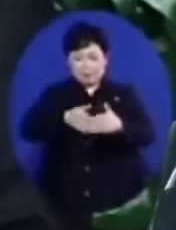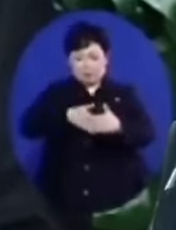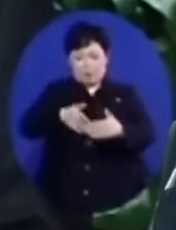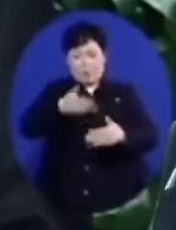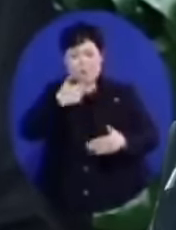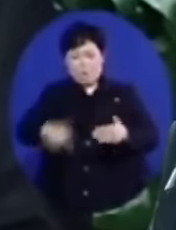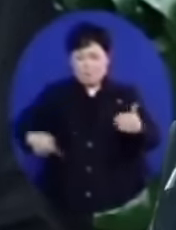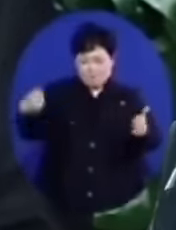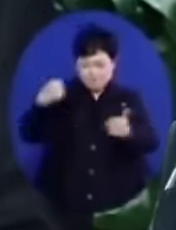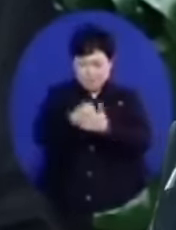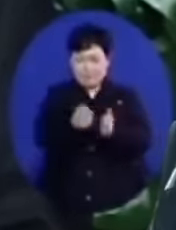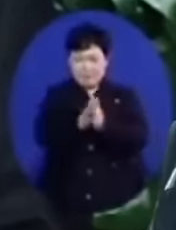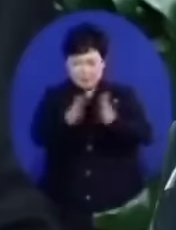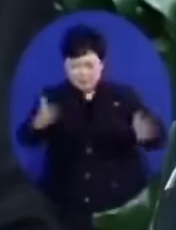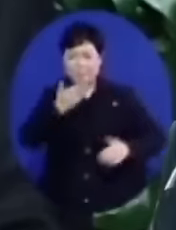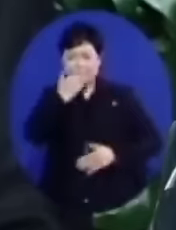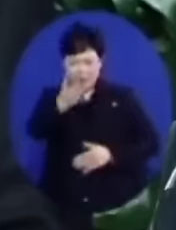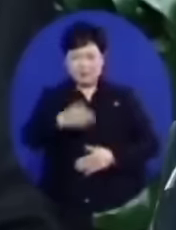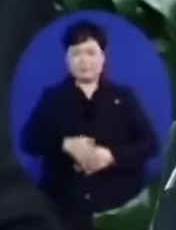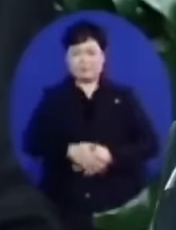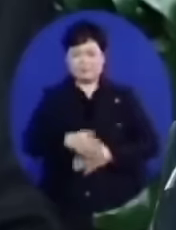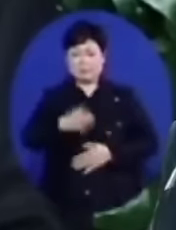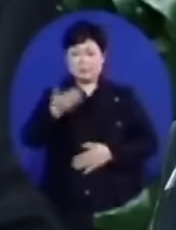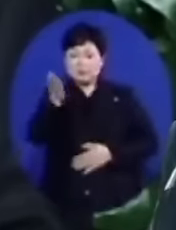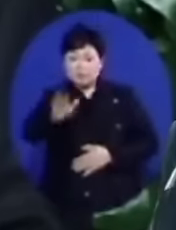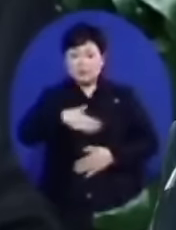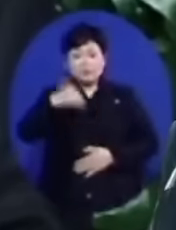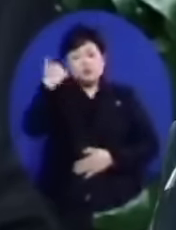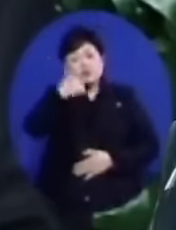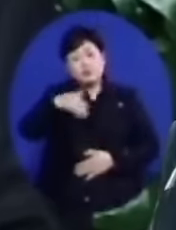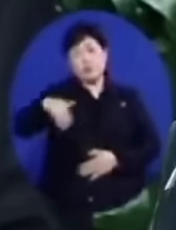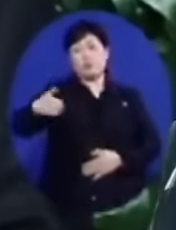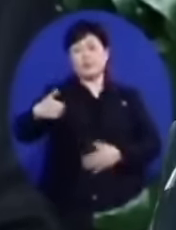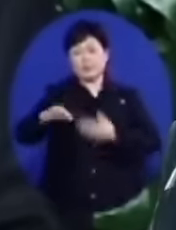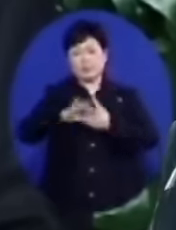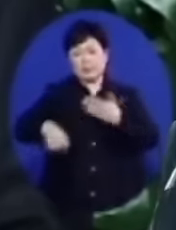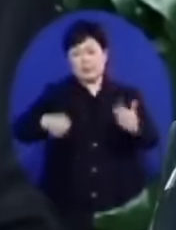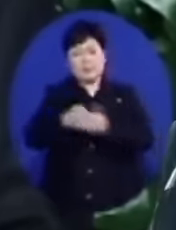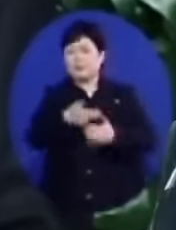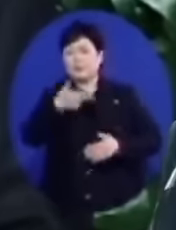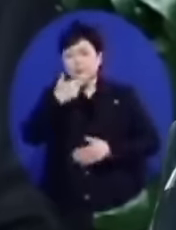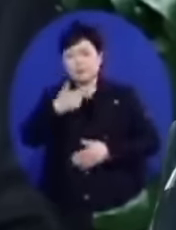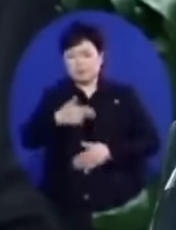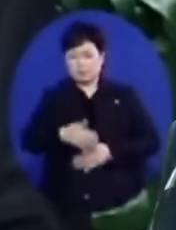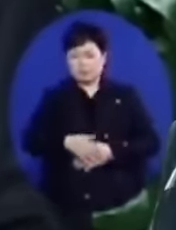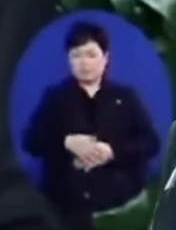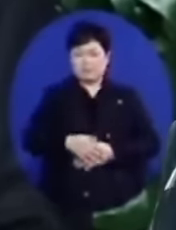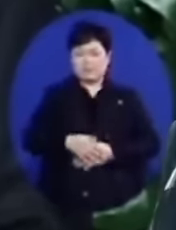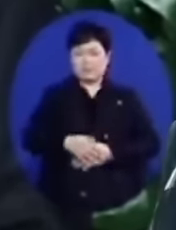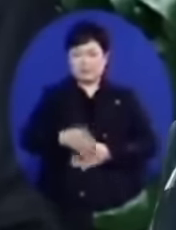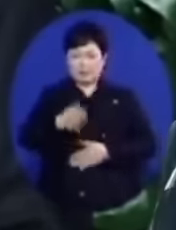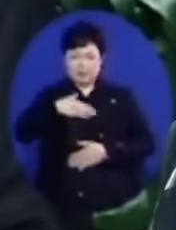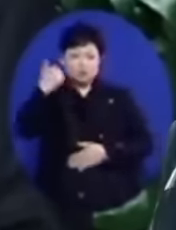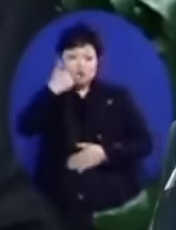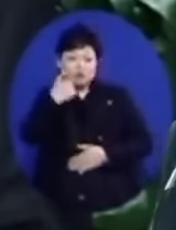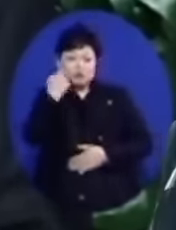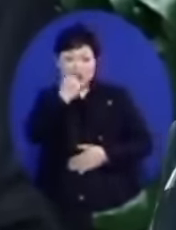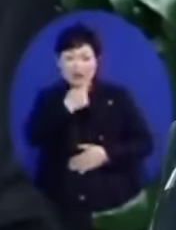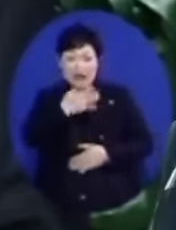담대하게 출발할 수 있습니다. 자기가 누군지 모르면 담대할 수가 없지요. 자기가 누군 줄 알기 때문에